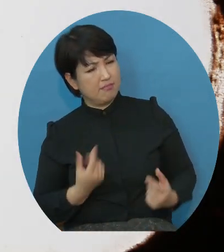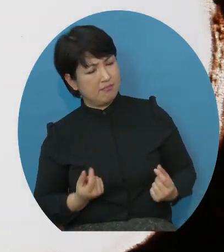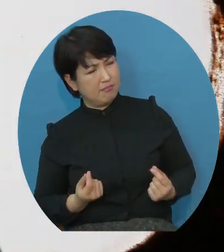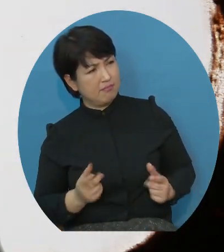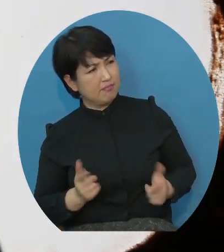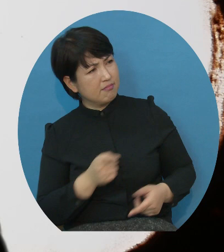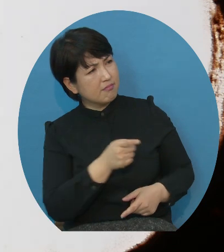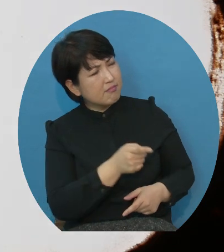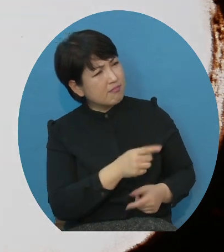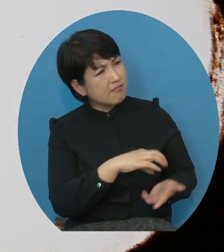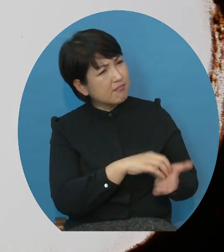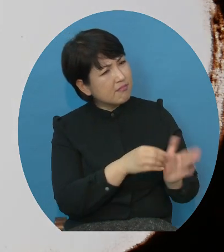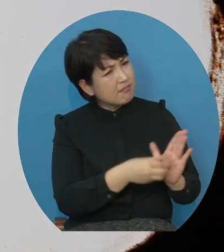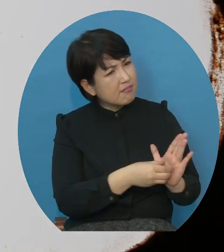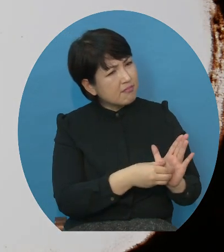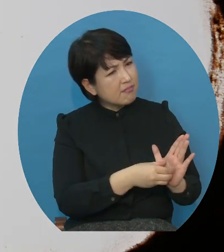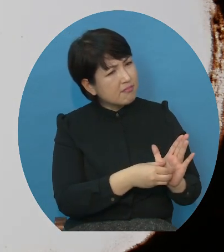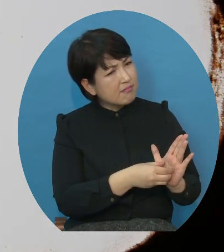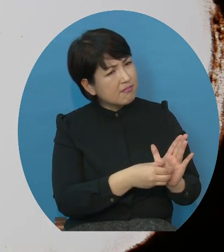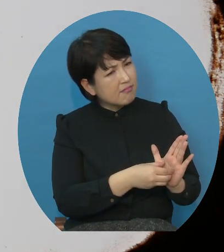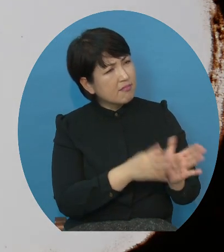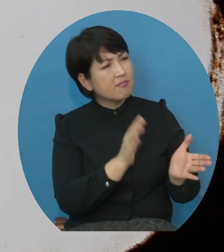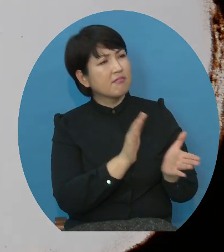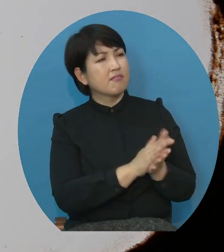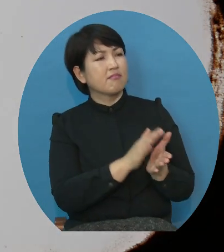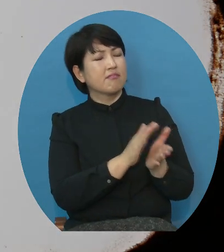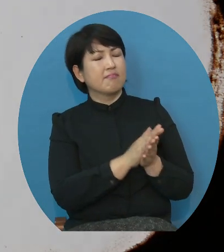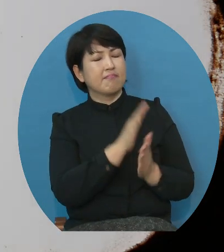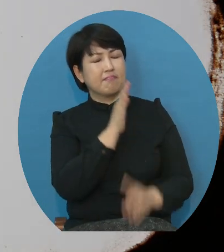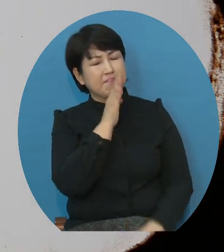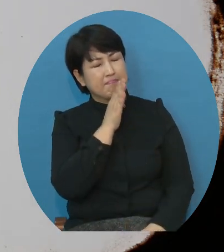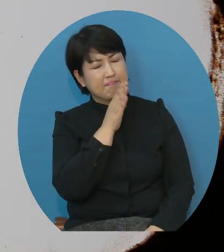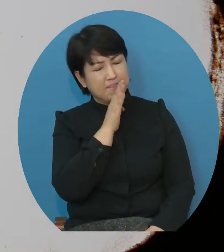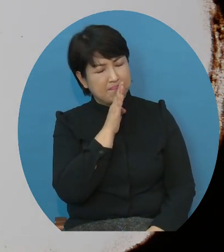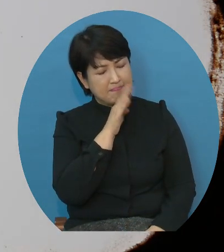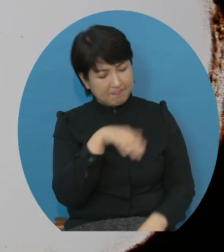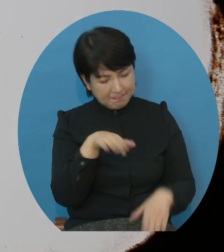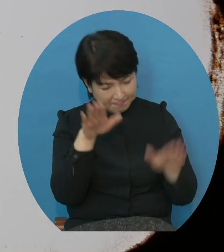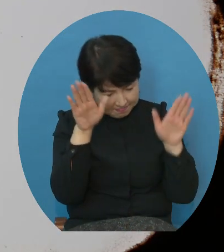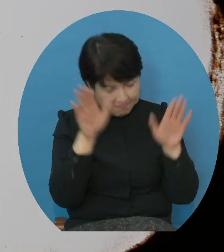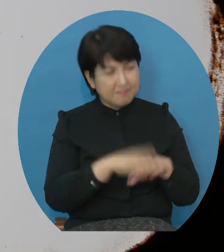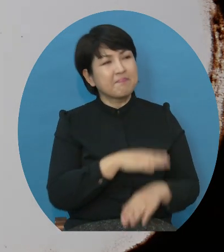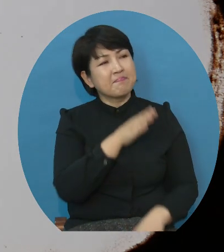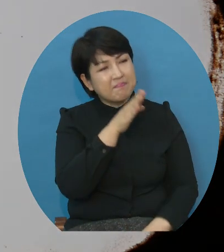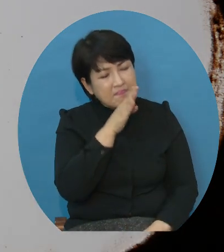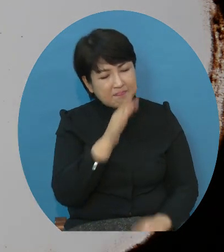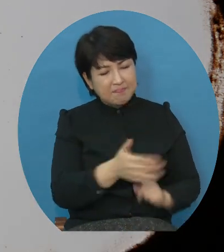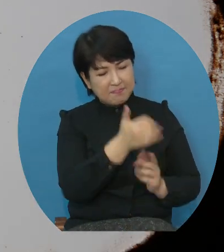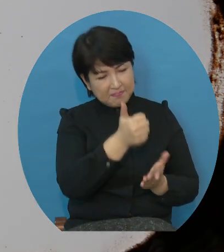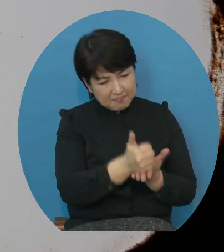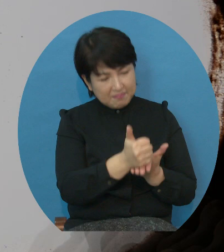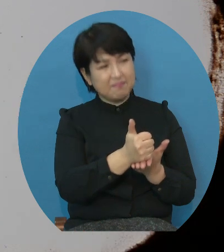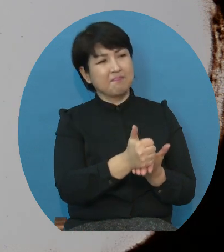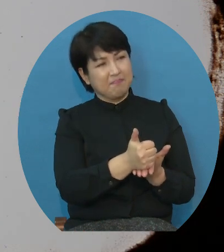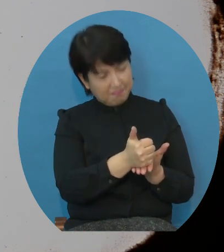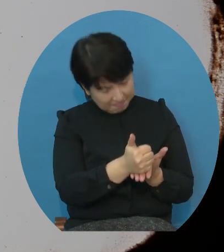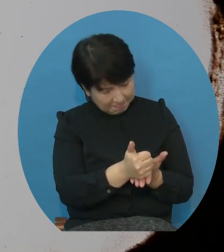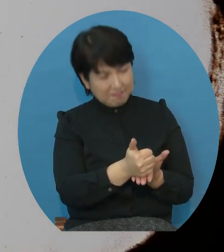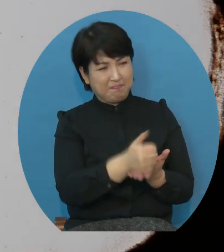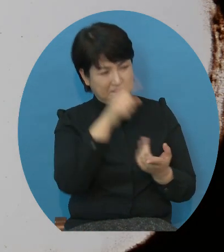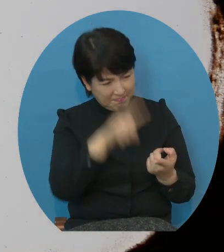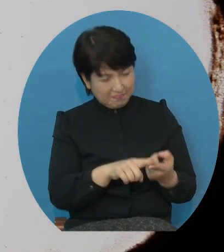말에는 다 승복을 하거나 역시 부처님 이십니다 입이 딱 다물어진